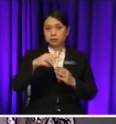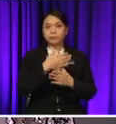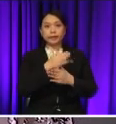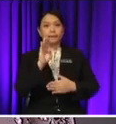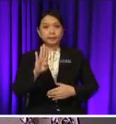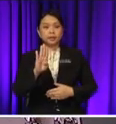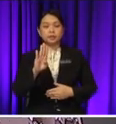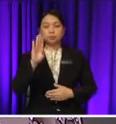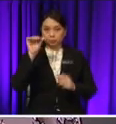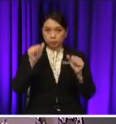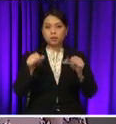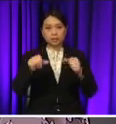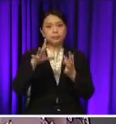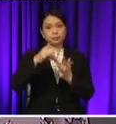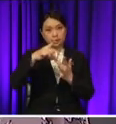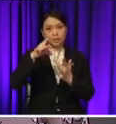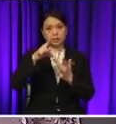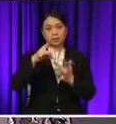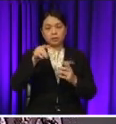hari ini